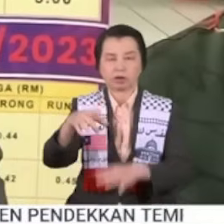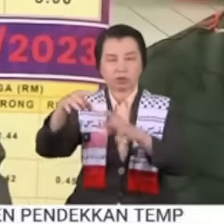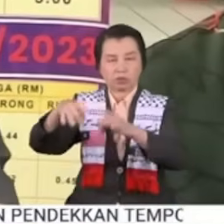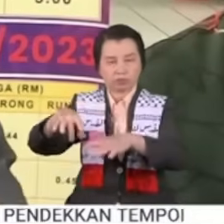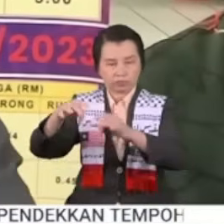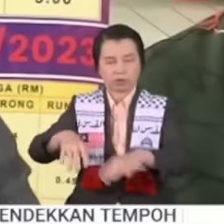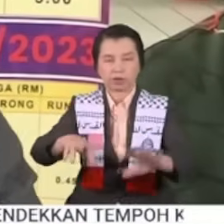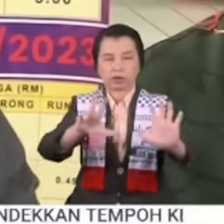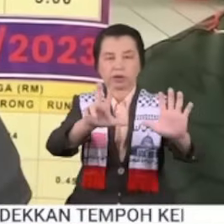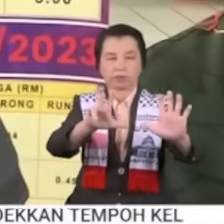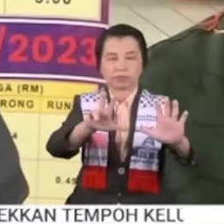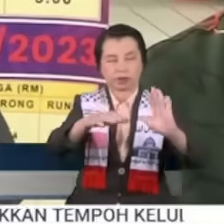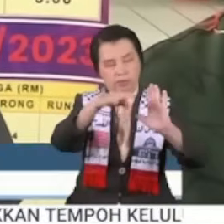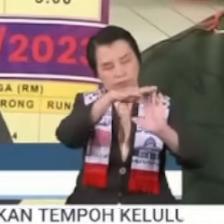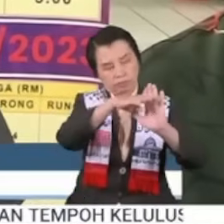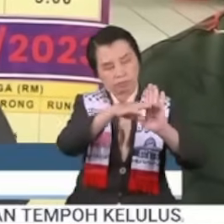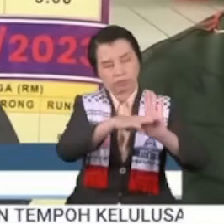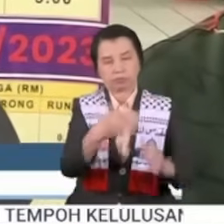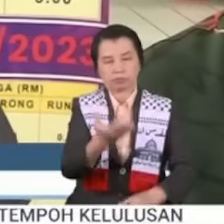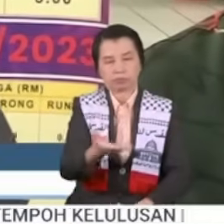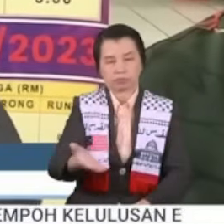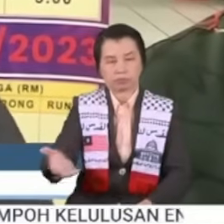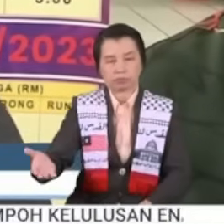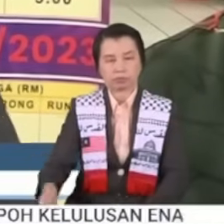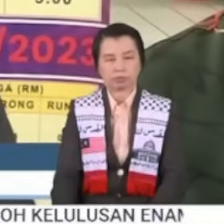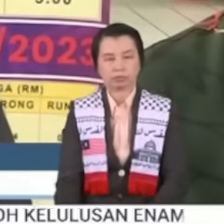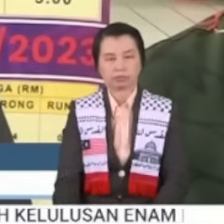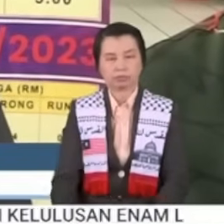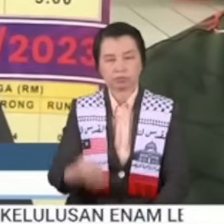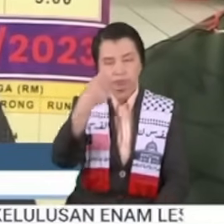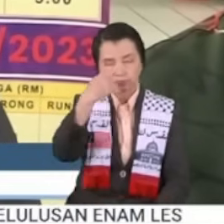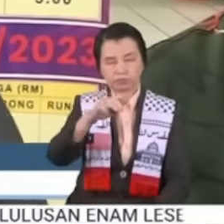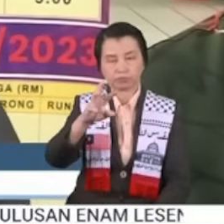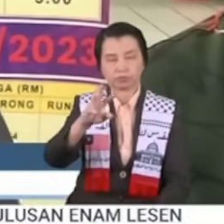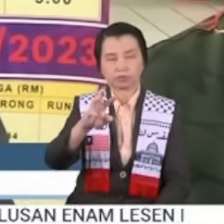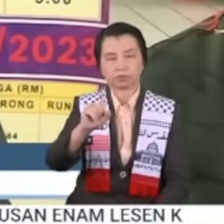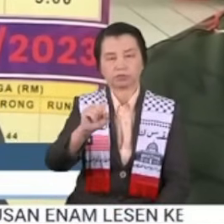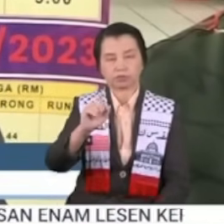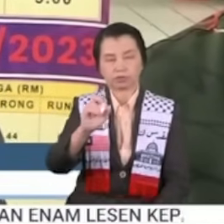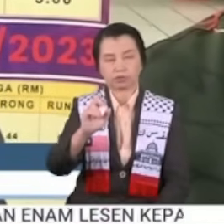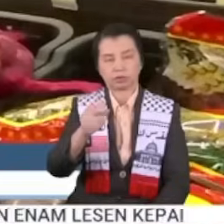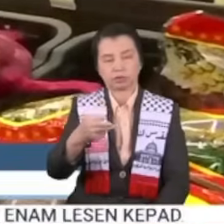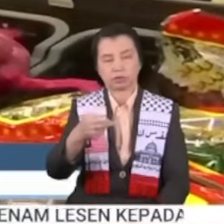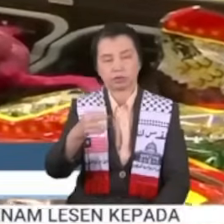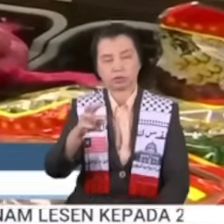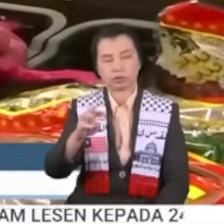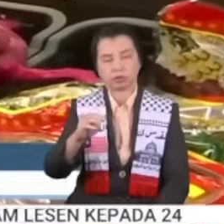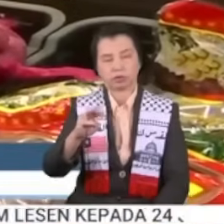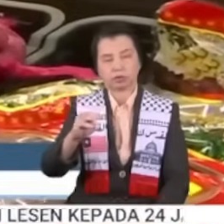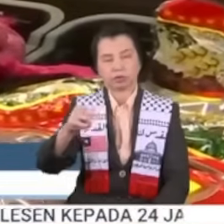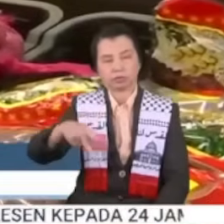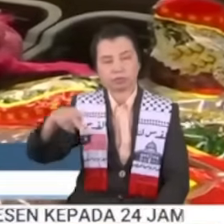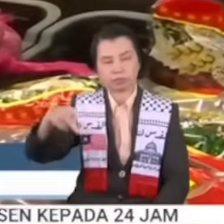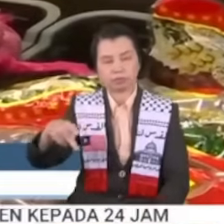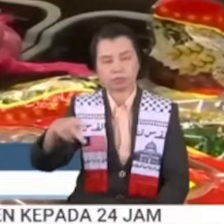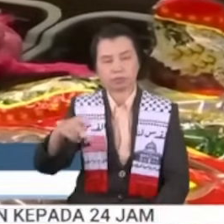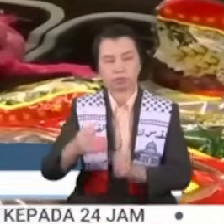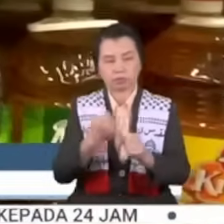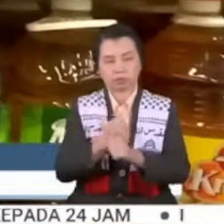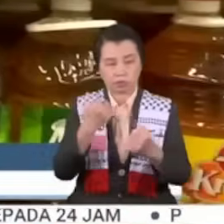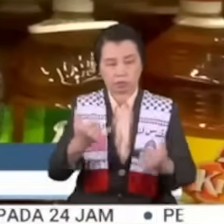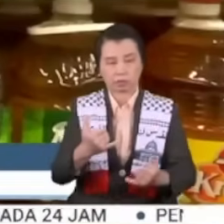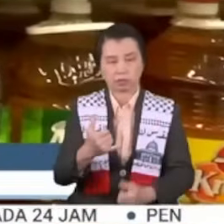Australia bagi MPP pada tahun ini kpdn Sarawak telah menggarakkan